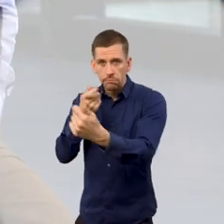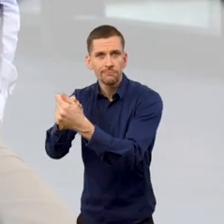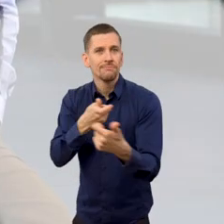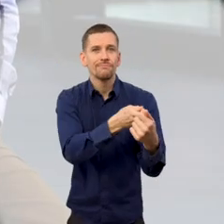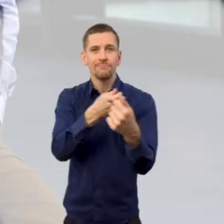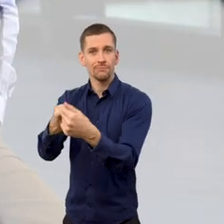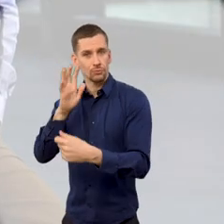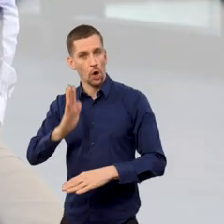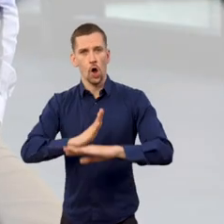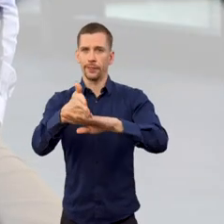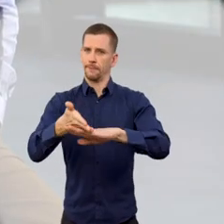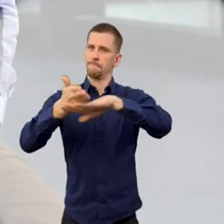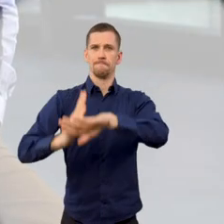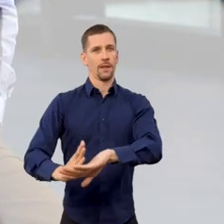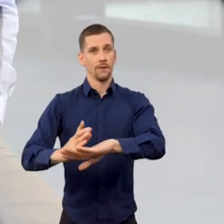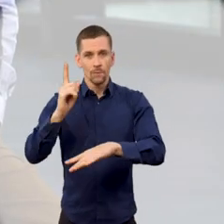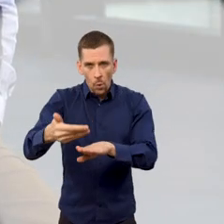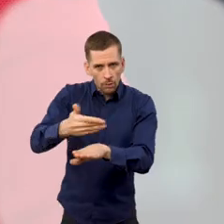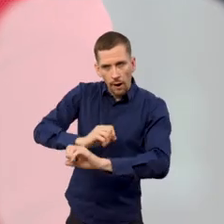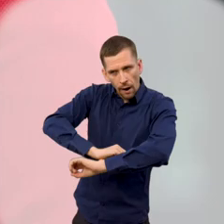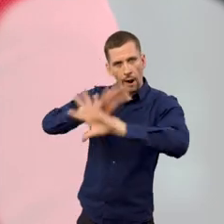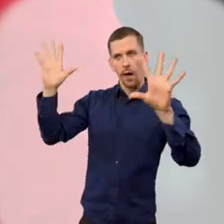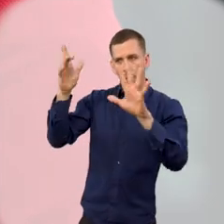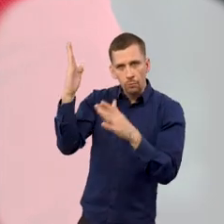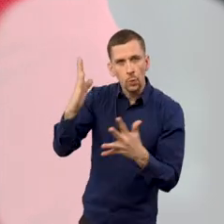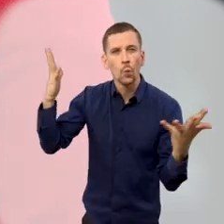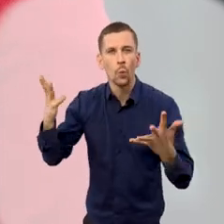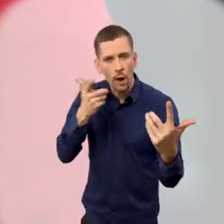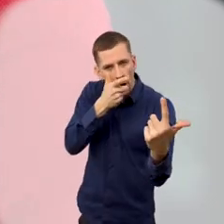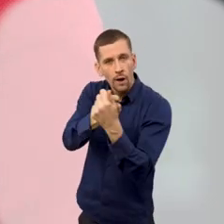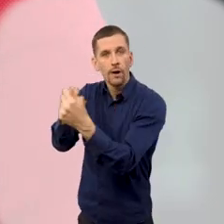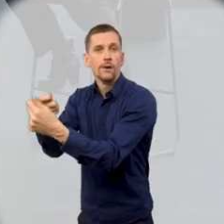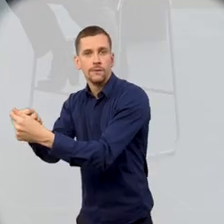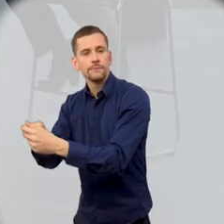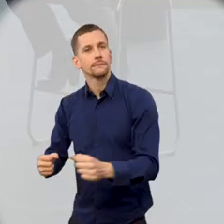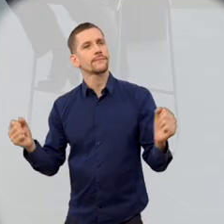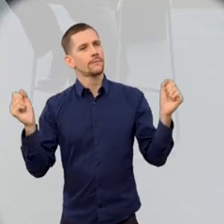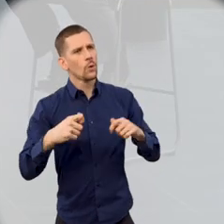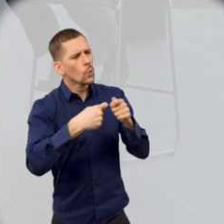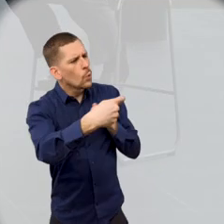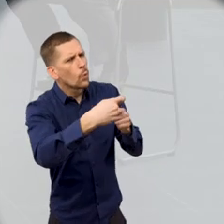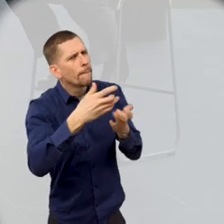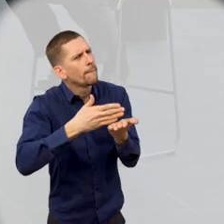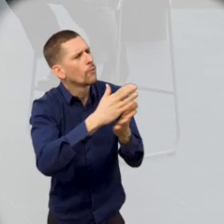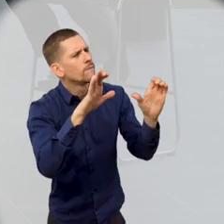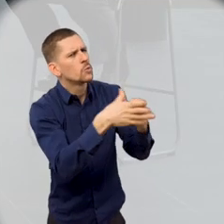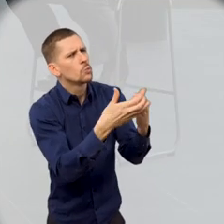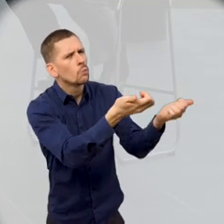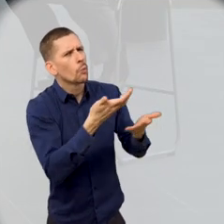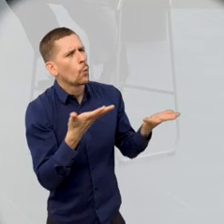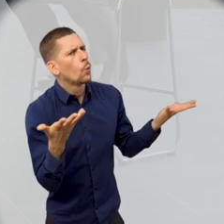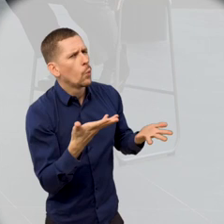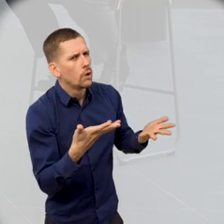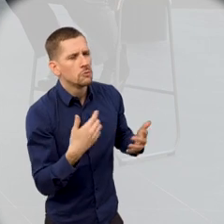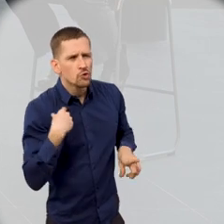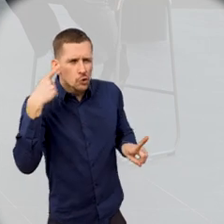ça permet déjà, dès la rentrée, de pouvoir mettre en place des choses qui correspondent à chaque élève. Et ensuite, la durée des parcours que vous proposez, alors j'ai compris qu'à